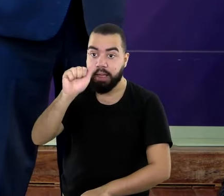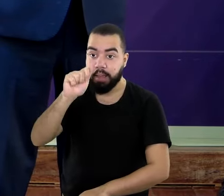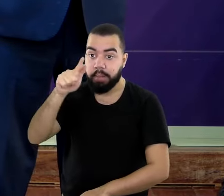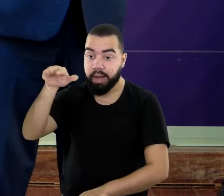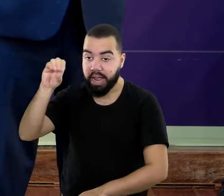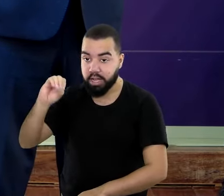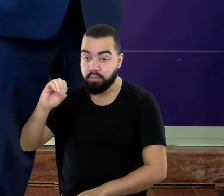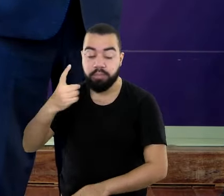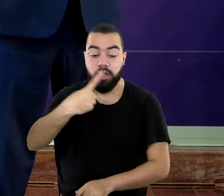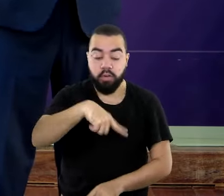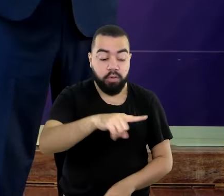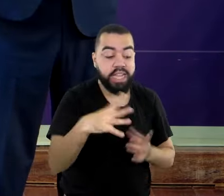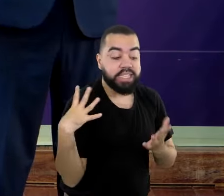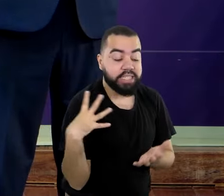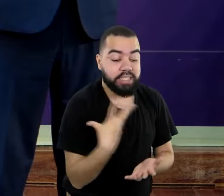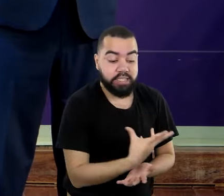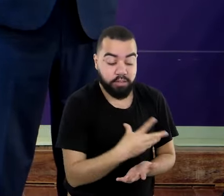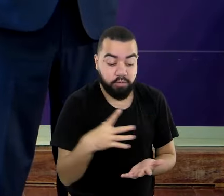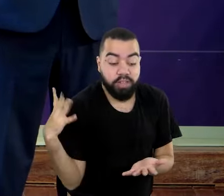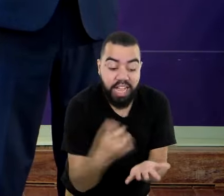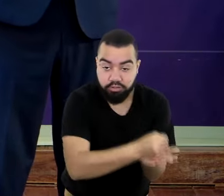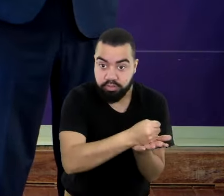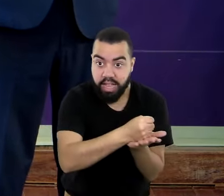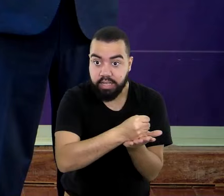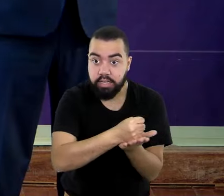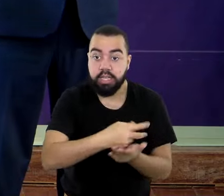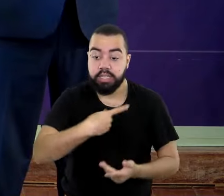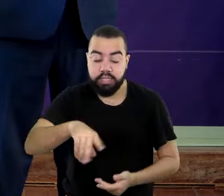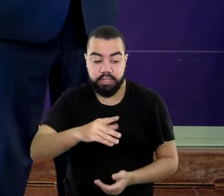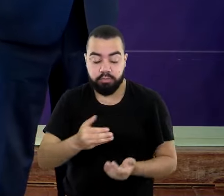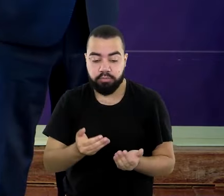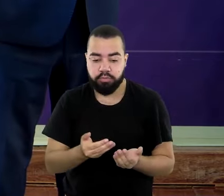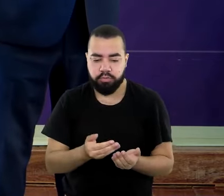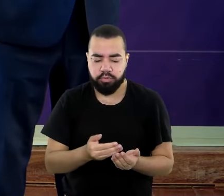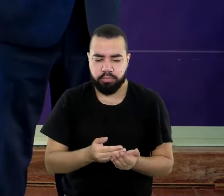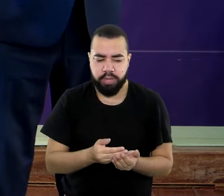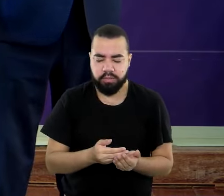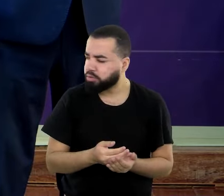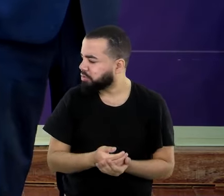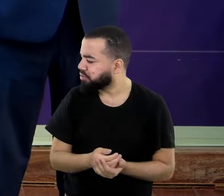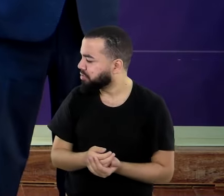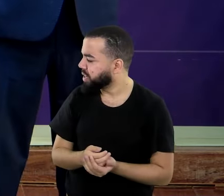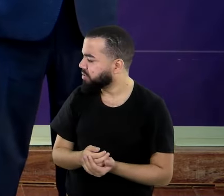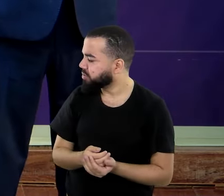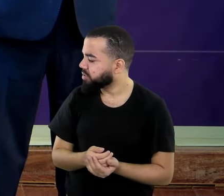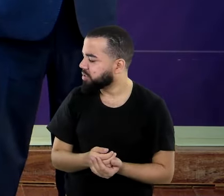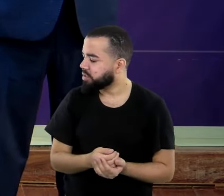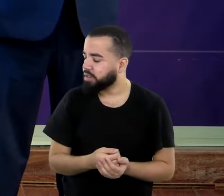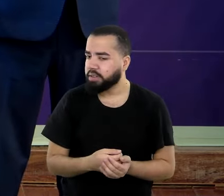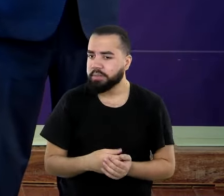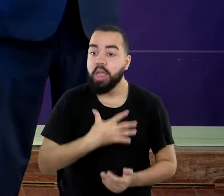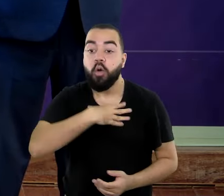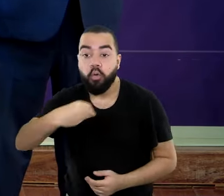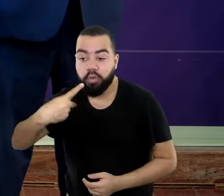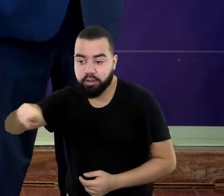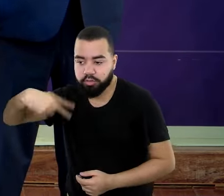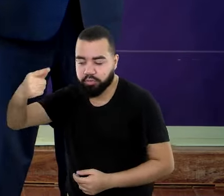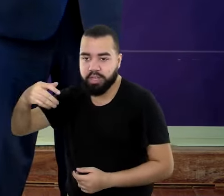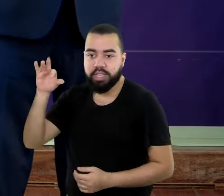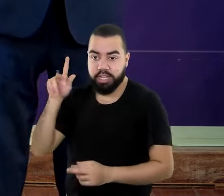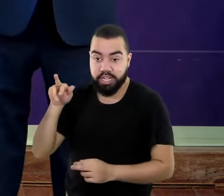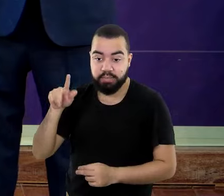Ló. 가난 거민에게 롯이 끌려간 것입니다. Porque ele tivera sido preso pelo povo de